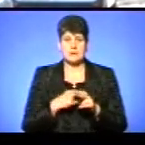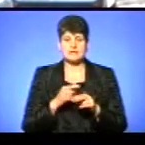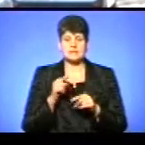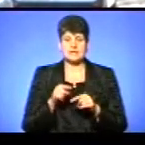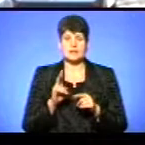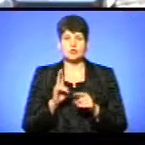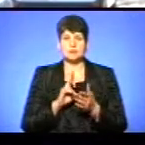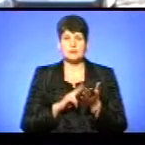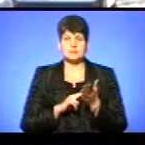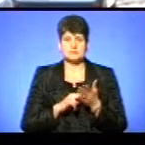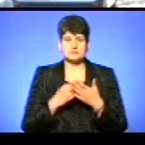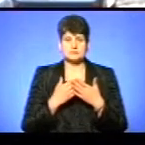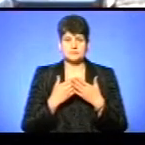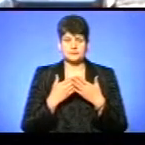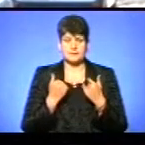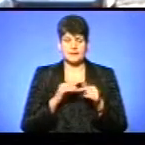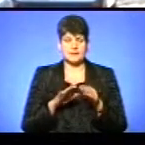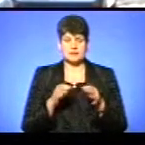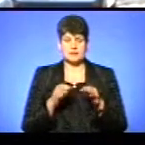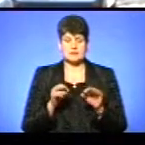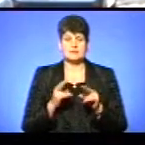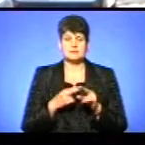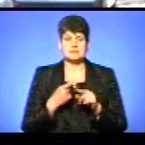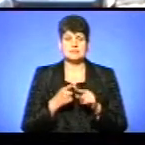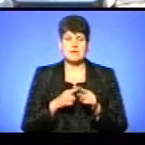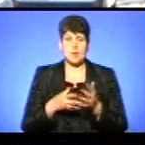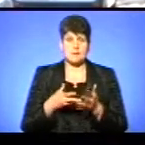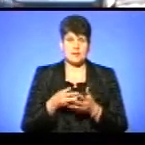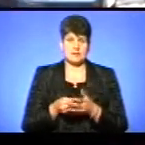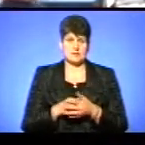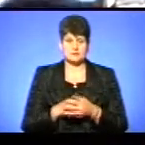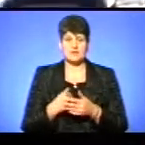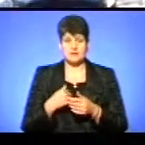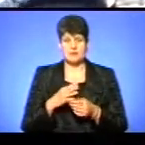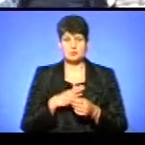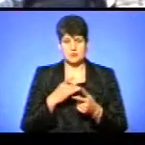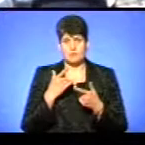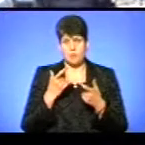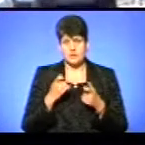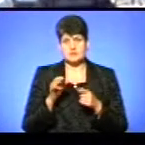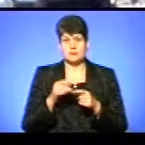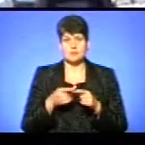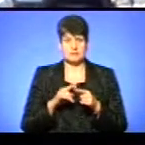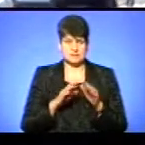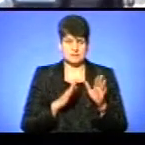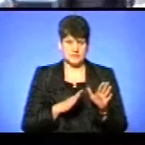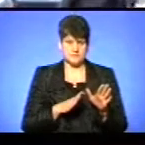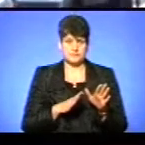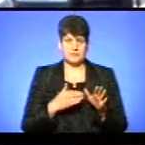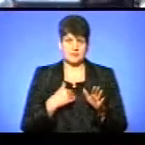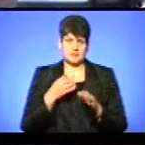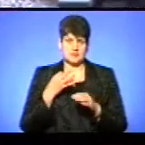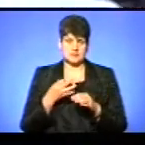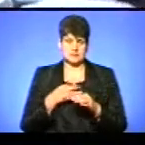не прописані, не пускати без цієї оплати. Я була попереджена на рахунок цього. Це мені